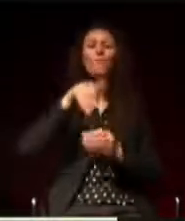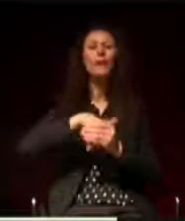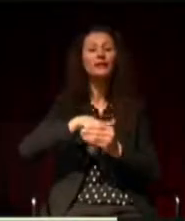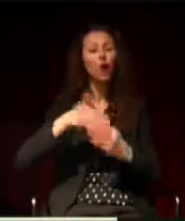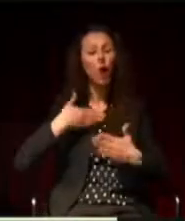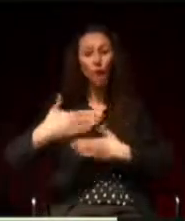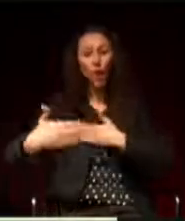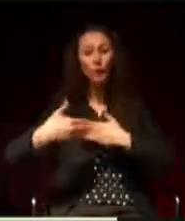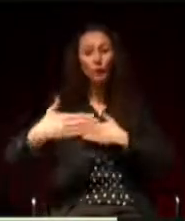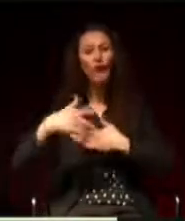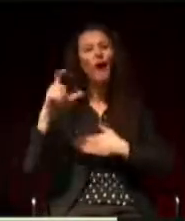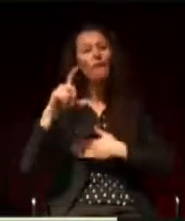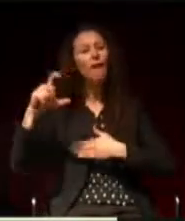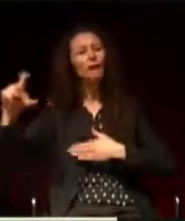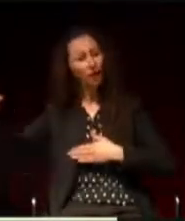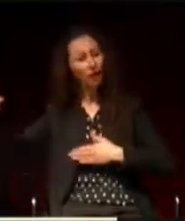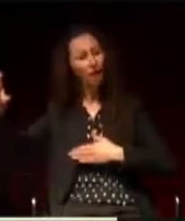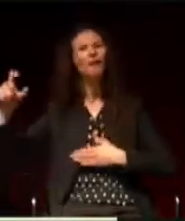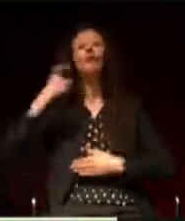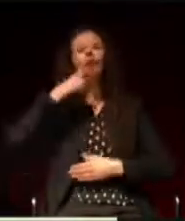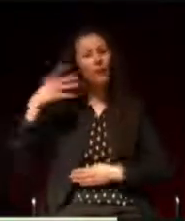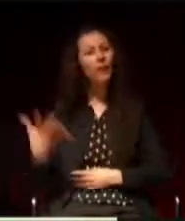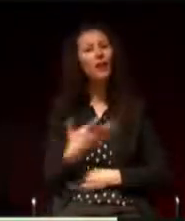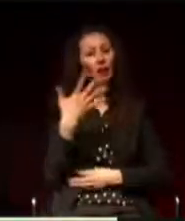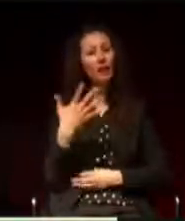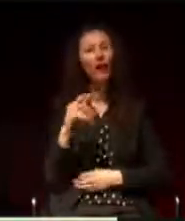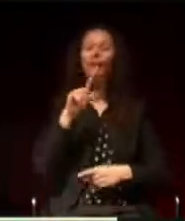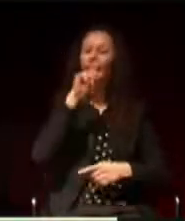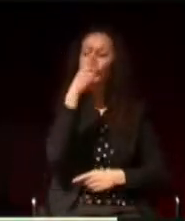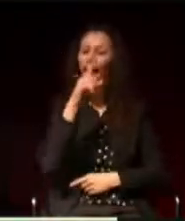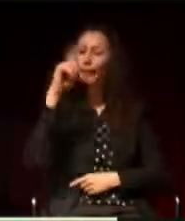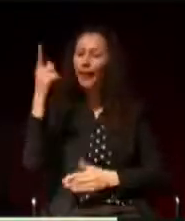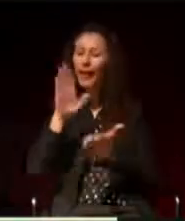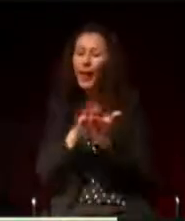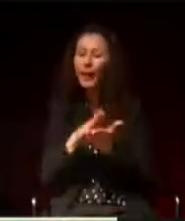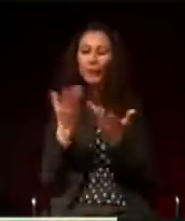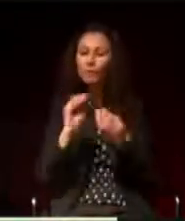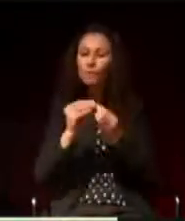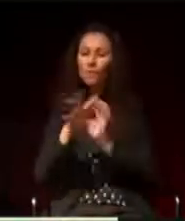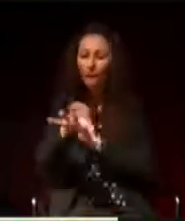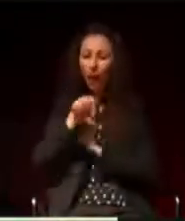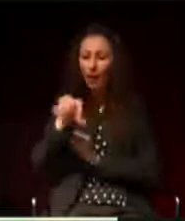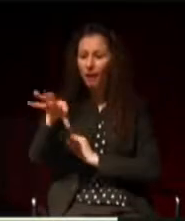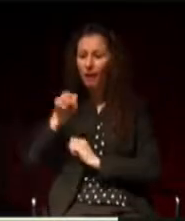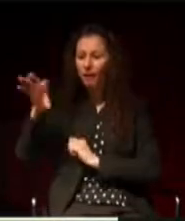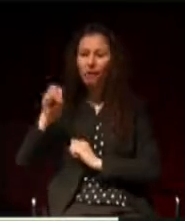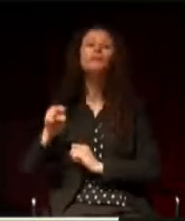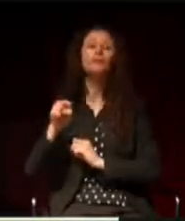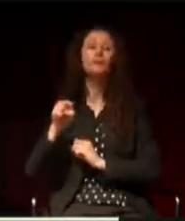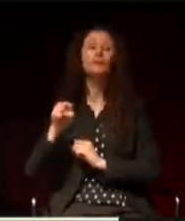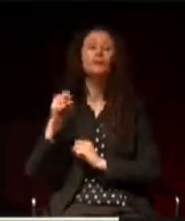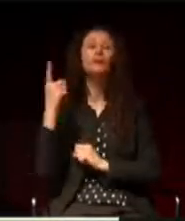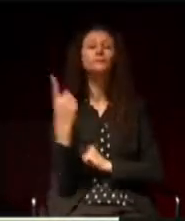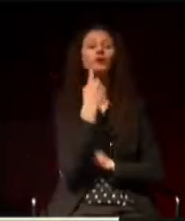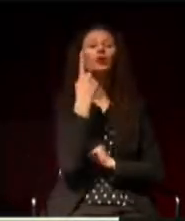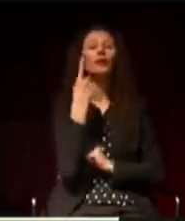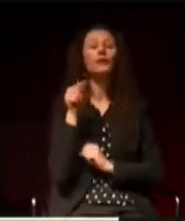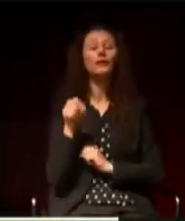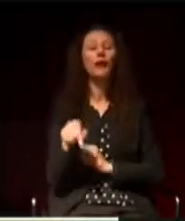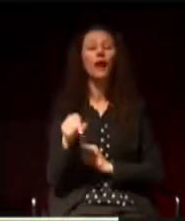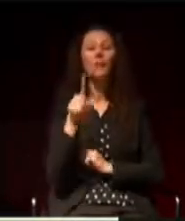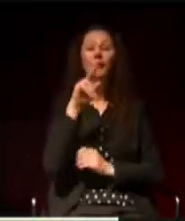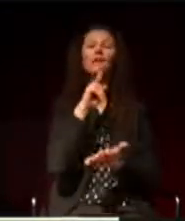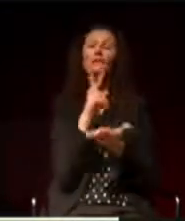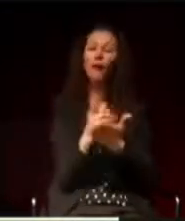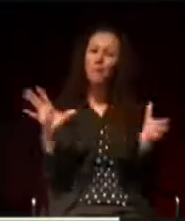mecliste önümüzdeki aylarda, önümüzdeki yıllarda tek tek ele alarak bunları bir şekilde